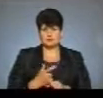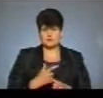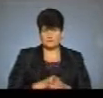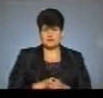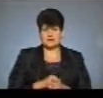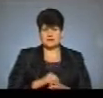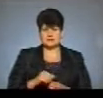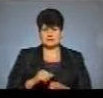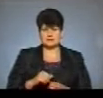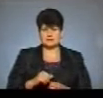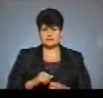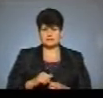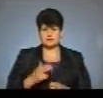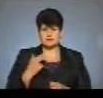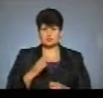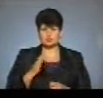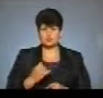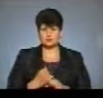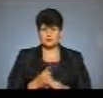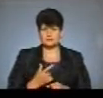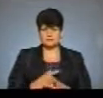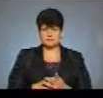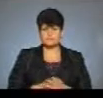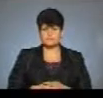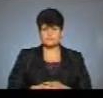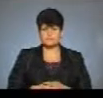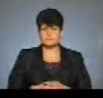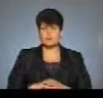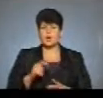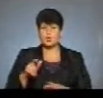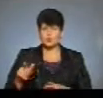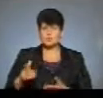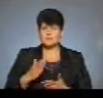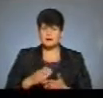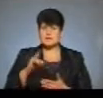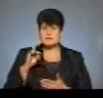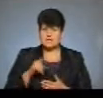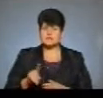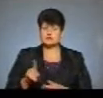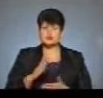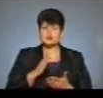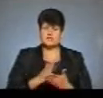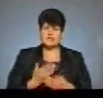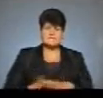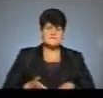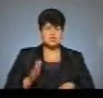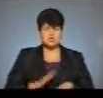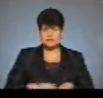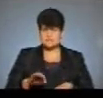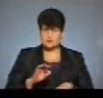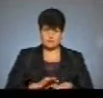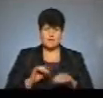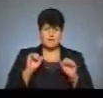сама буду робити від грипу прививки, тому що я перехворіла. Люди мають знати, що є важкі захворювання, які ми